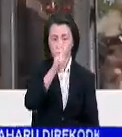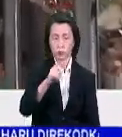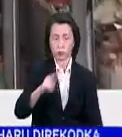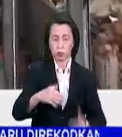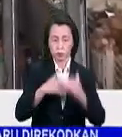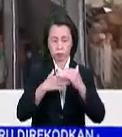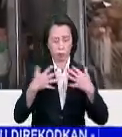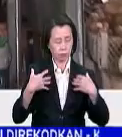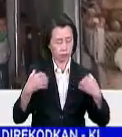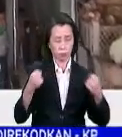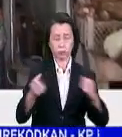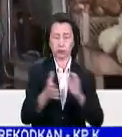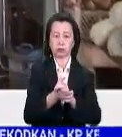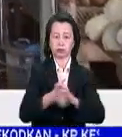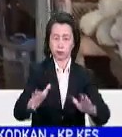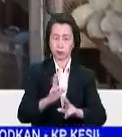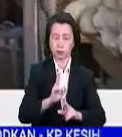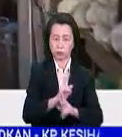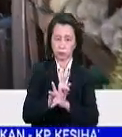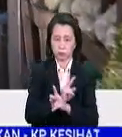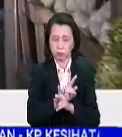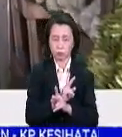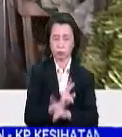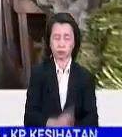tahap keselamatan terjaga